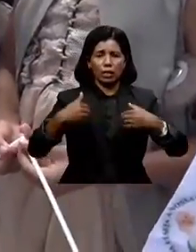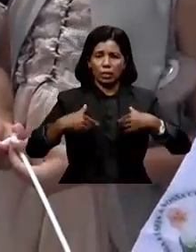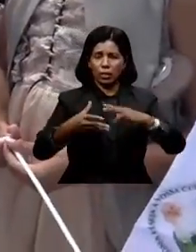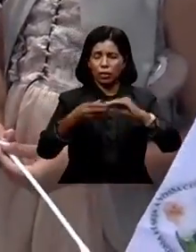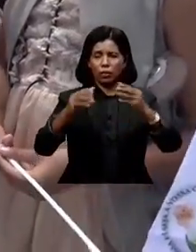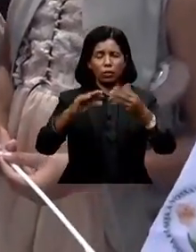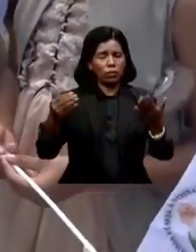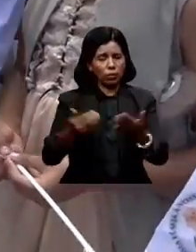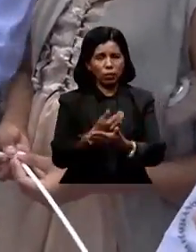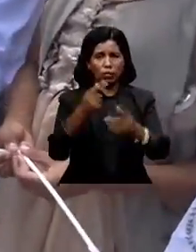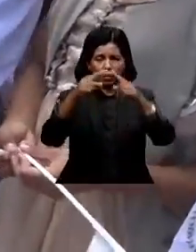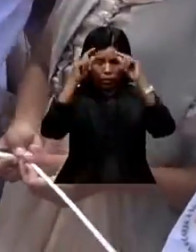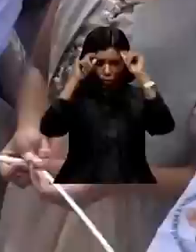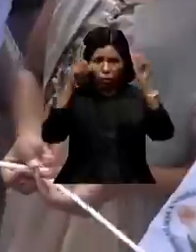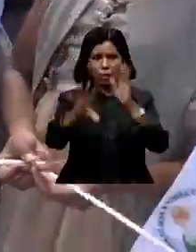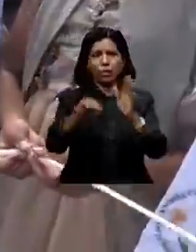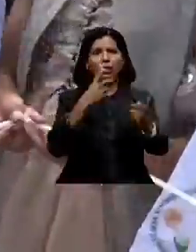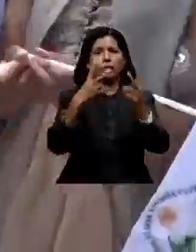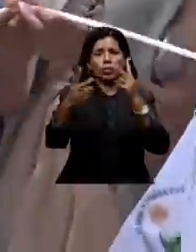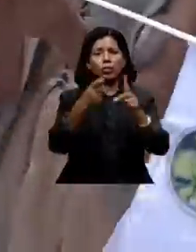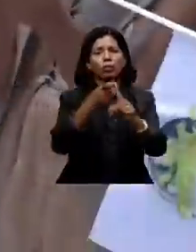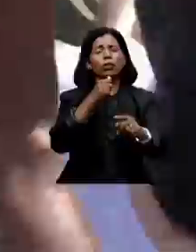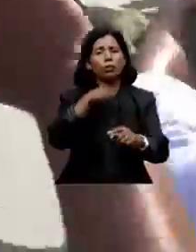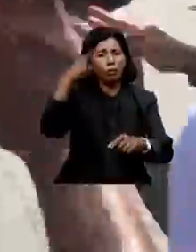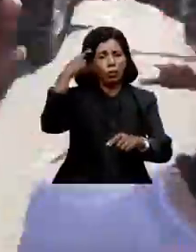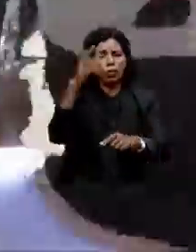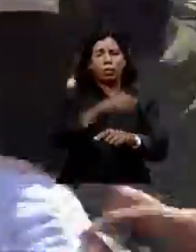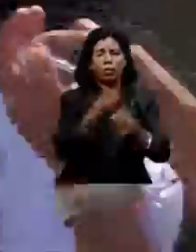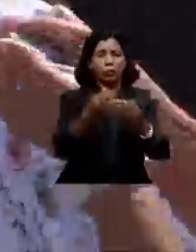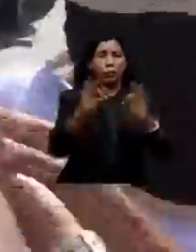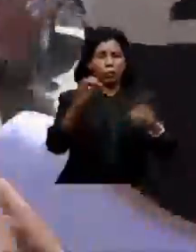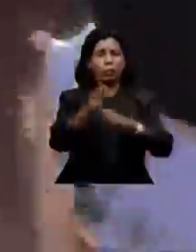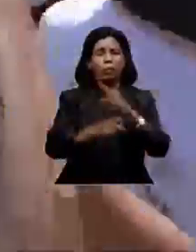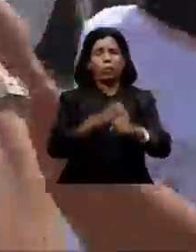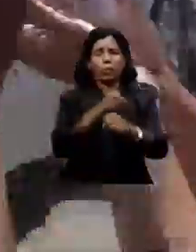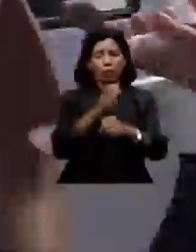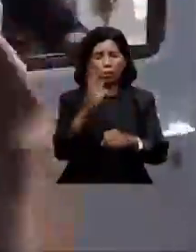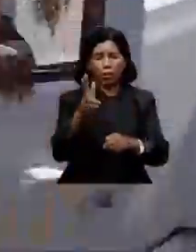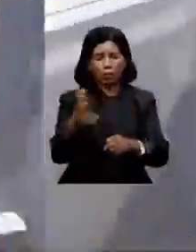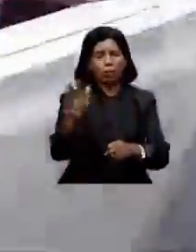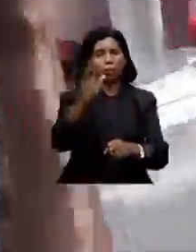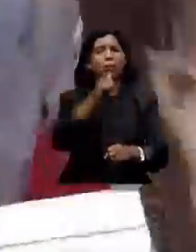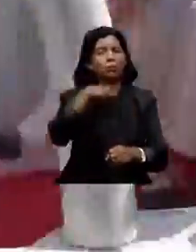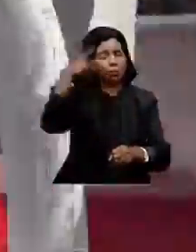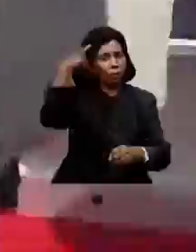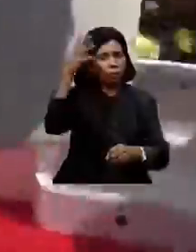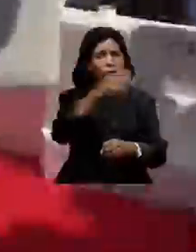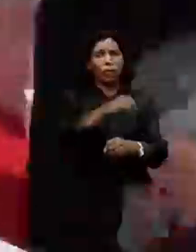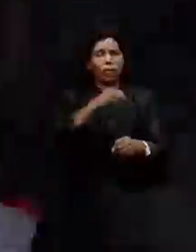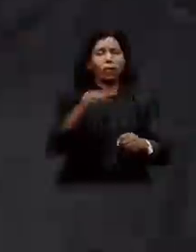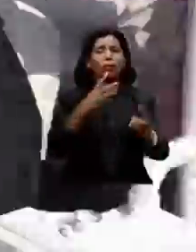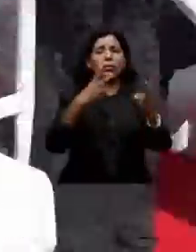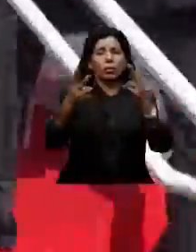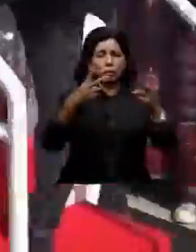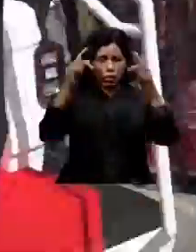Timor Leste ne behetan visita husi Papa Francisco hafuin liutinan turunulu resin lima amu Papa John Paulo II visita